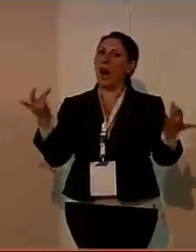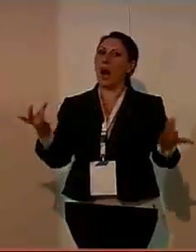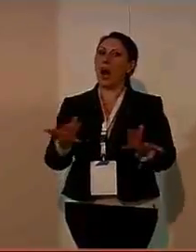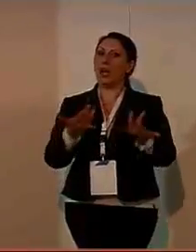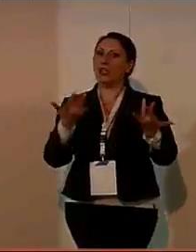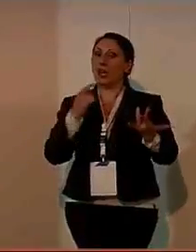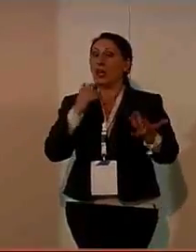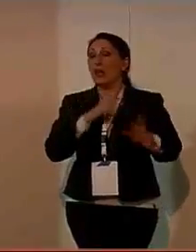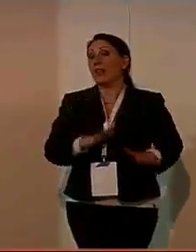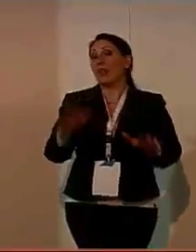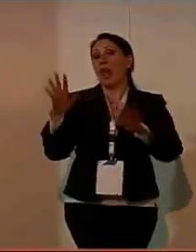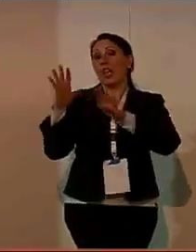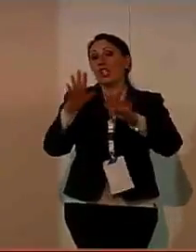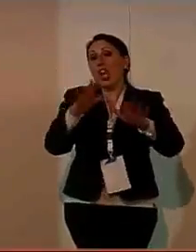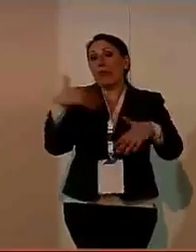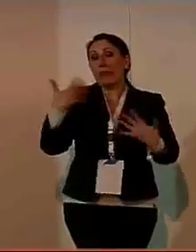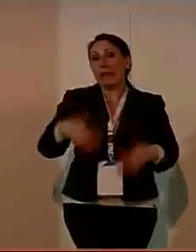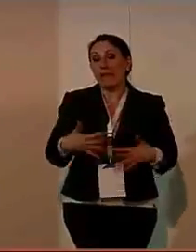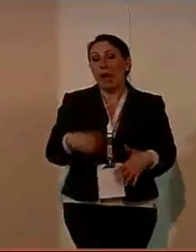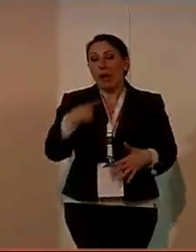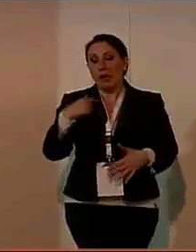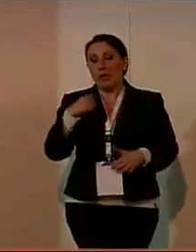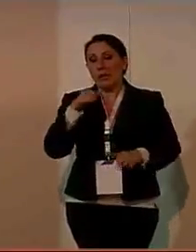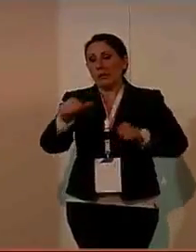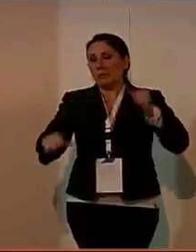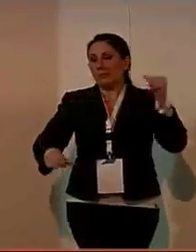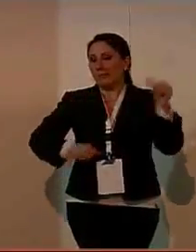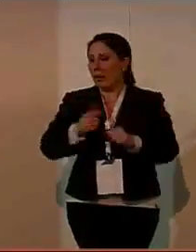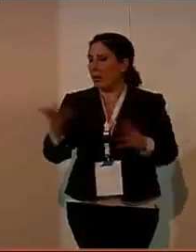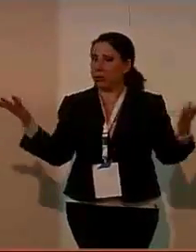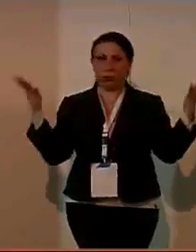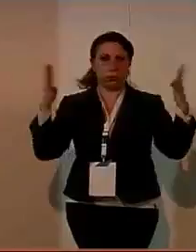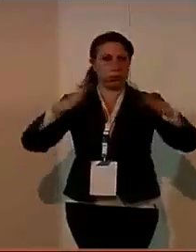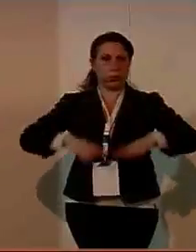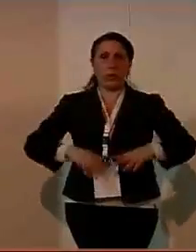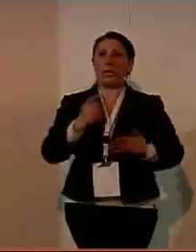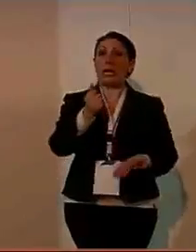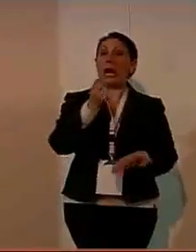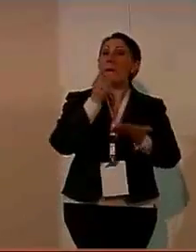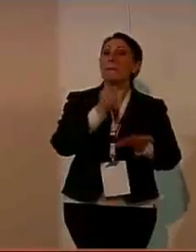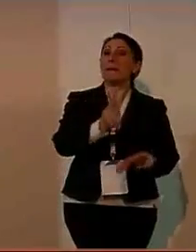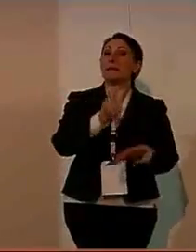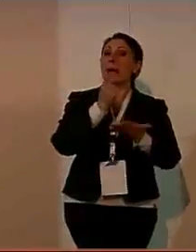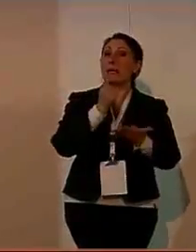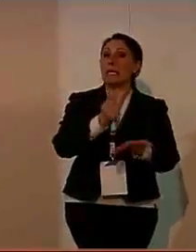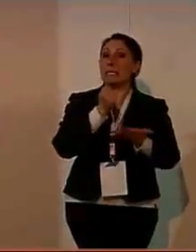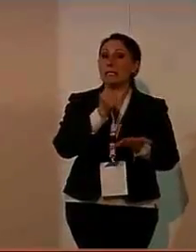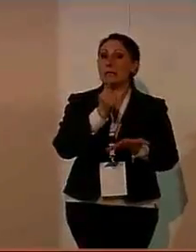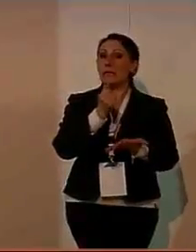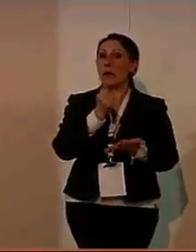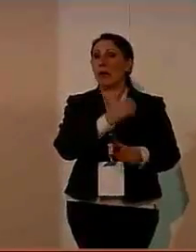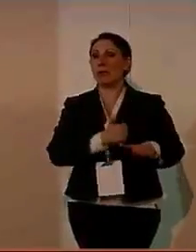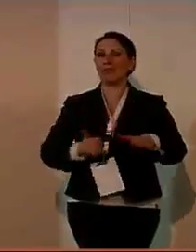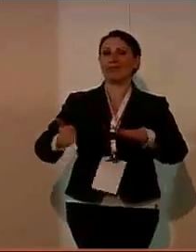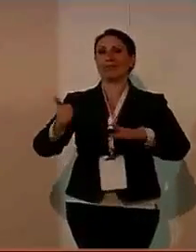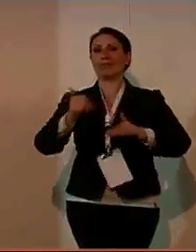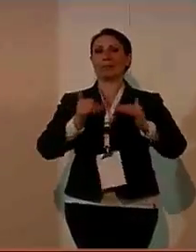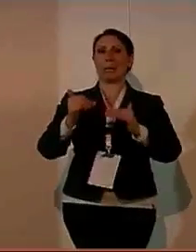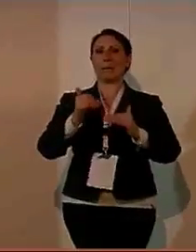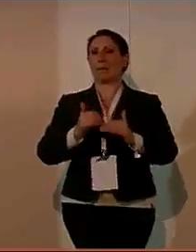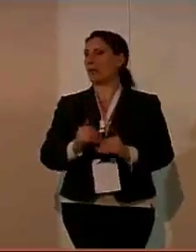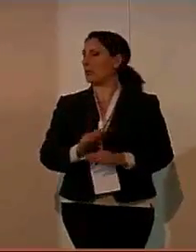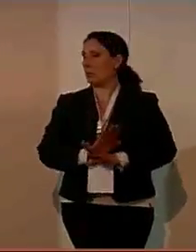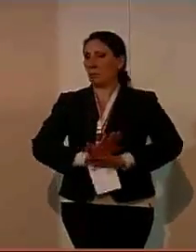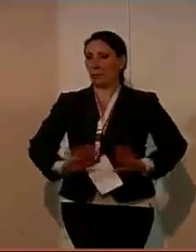dieci anni fa anche questo scambio è collassato e il capitalismo da quell'infarto non si è ancora ripreso anche se un bel danno